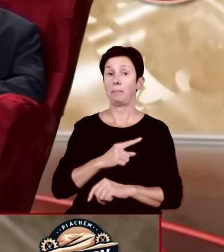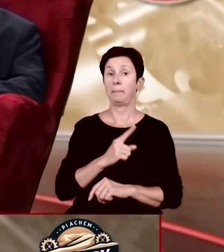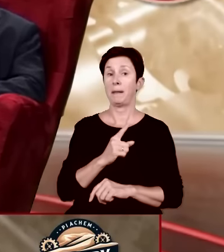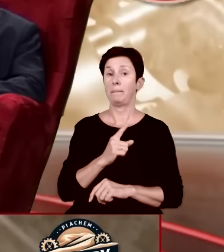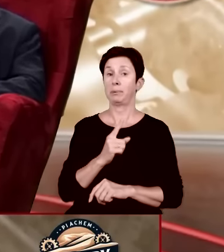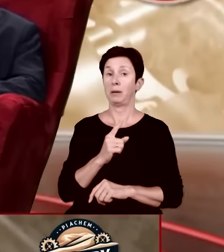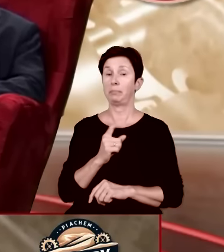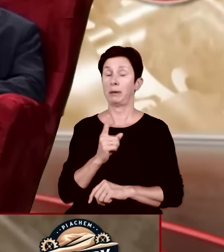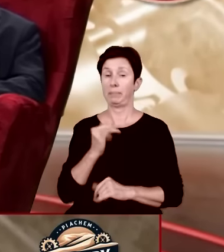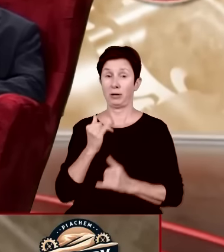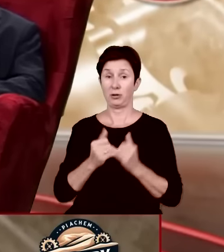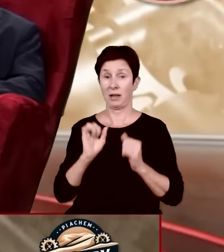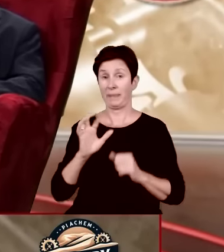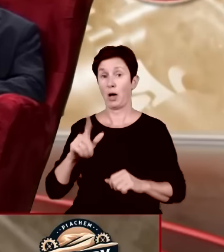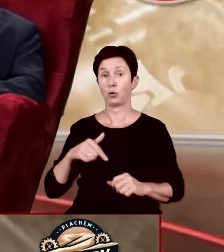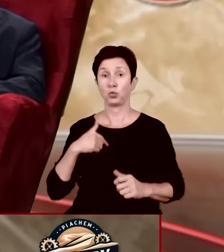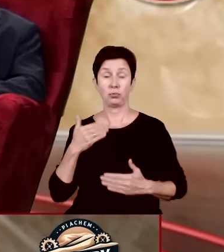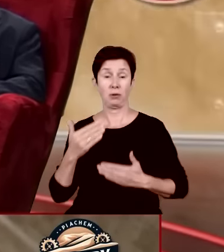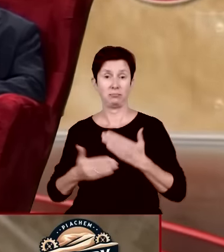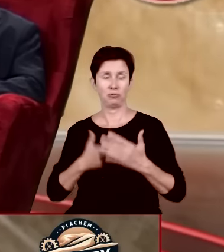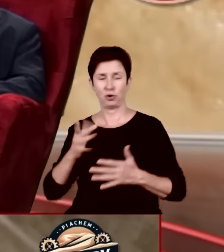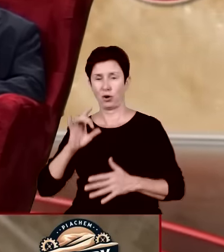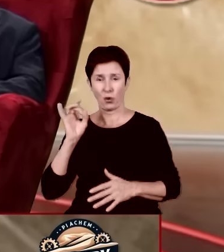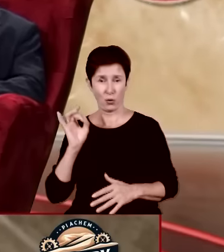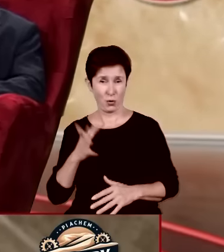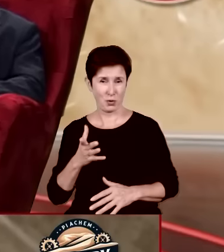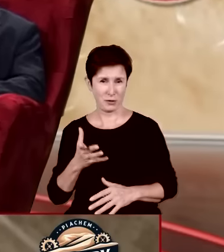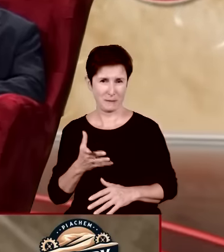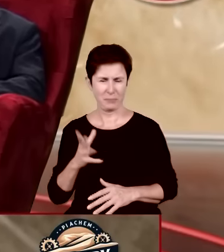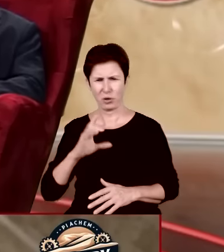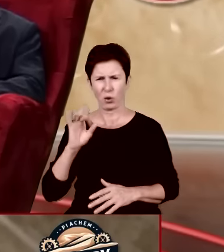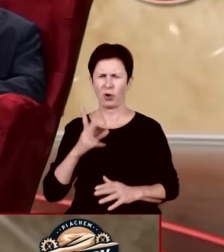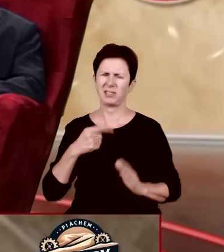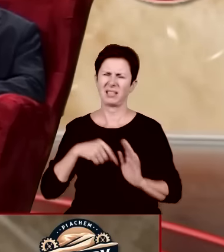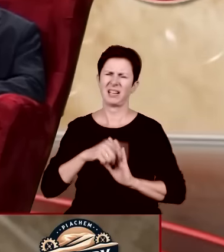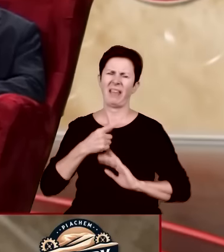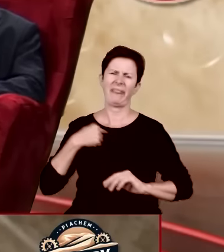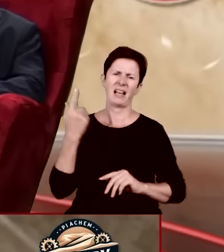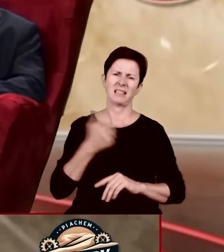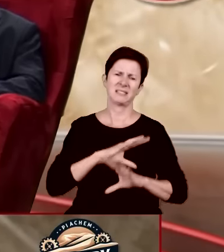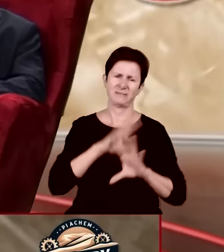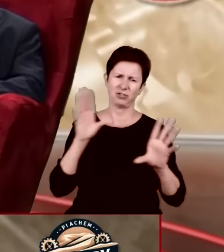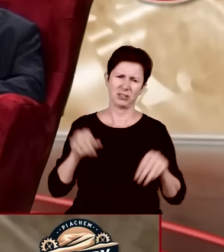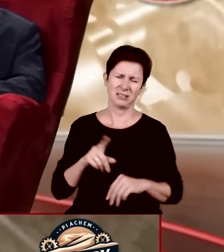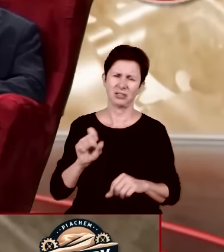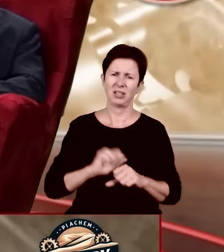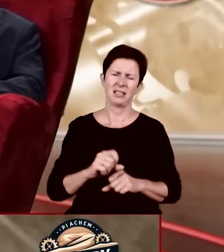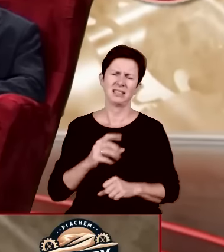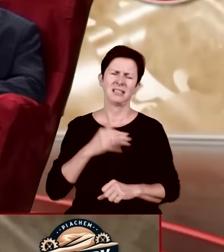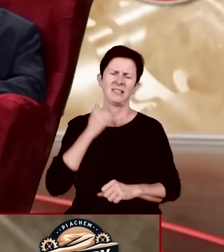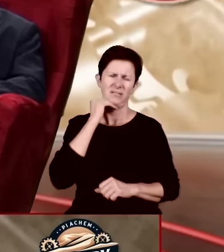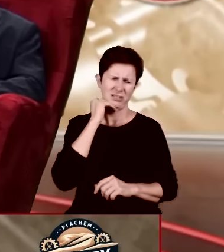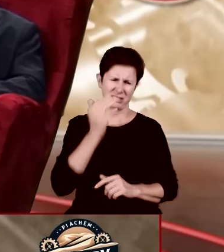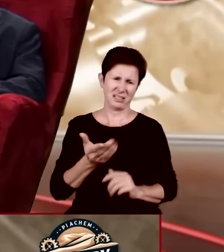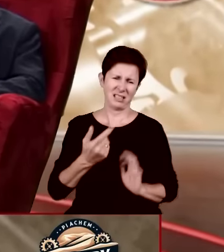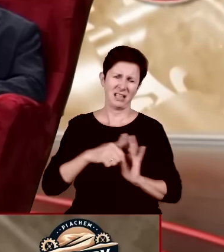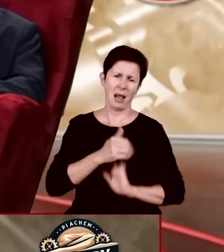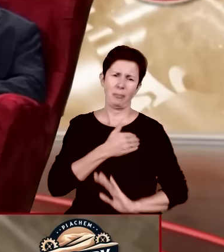to będzie trwało, tym gorzej, niestety tym gorzej dla nas wszystkich, bo to jest po prostu obciach dla naszego